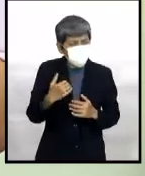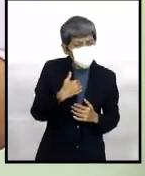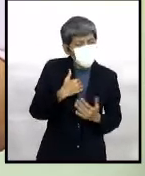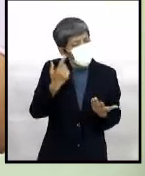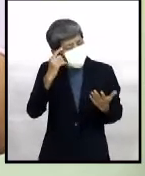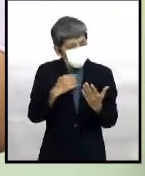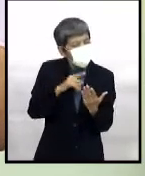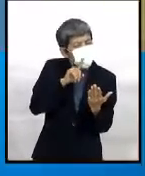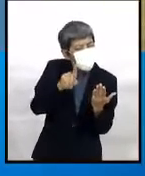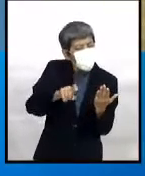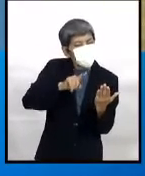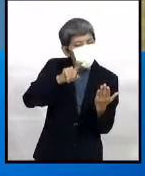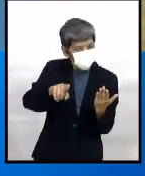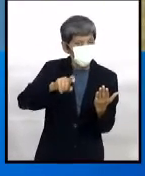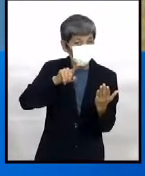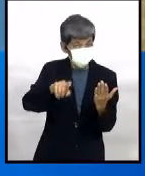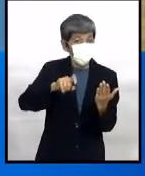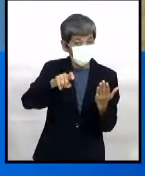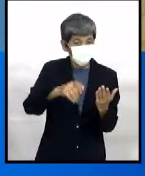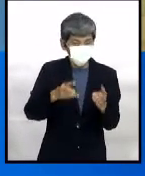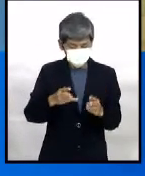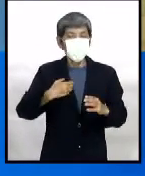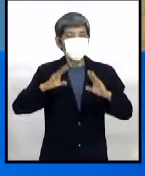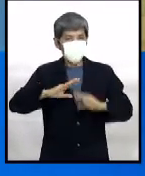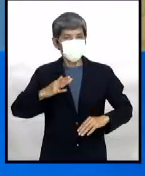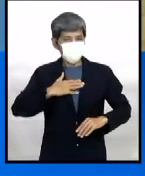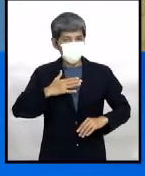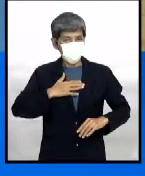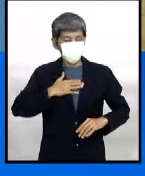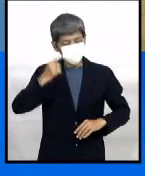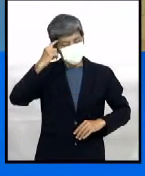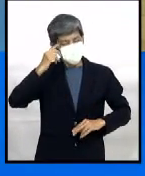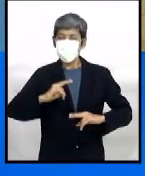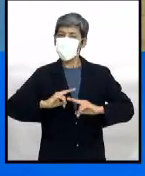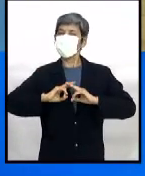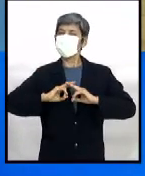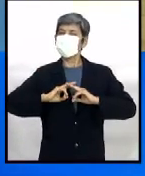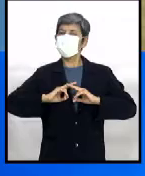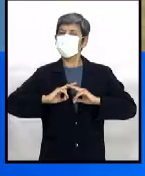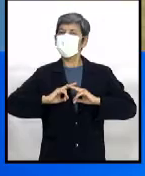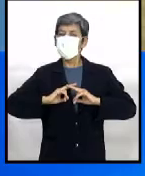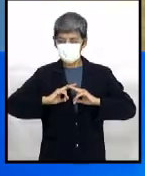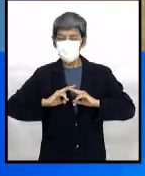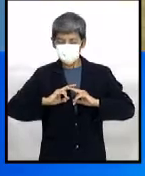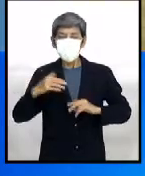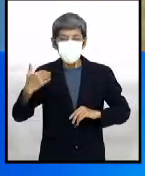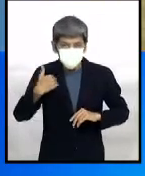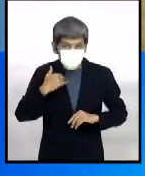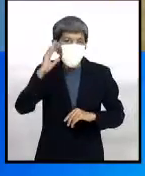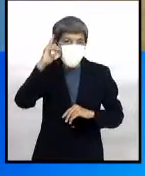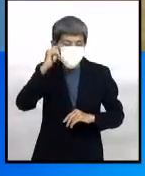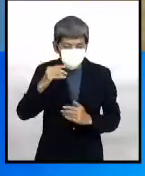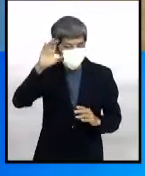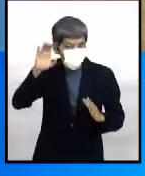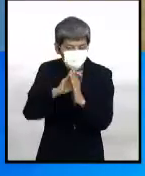ยังไงอินเนอร์เป็นยังไงอะไรเงี้ยแล้วทั้งหมดเนี้ยวิธีของผมเอง ค ิดขึ้นมาเองตรงที่ว่าคือก่อนหน้านี้จะมีผู้ปกคร